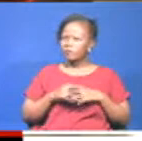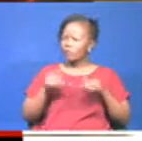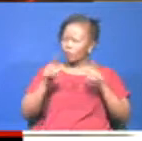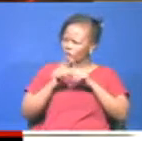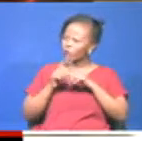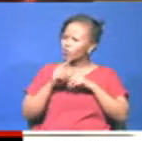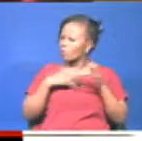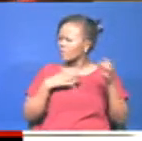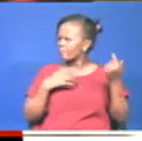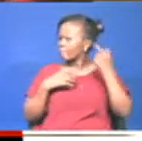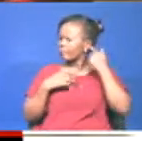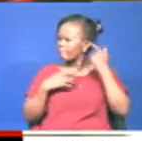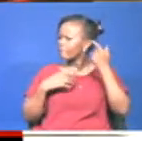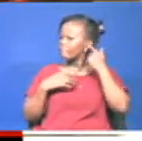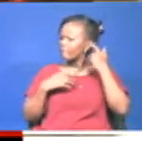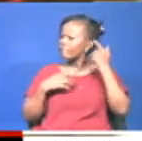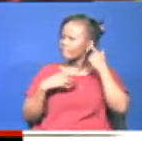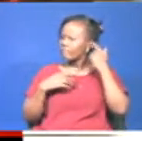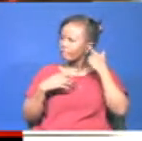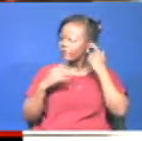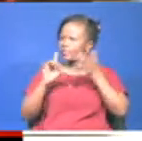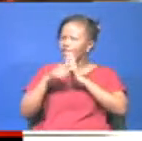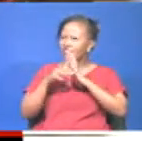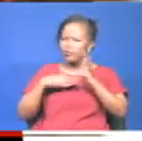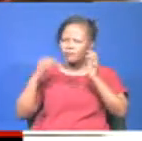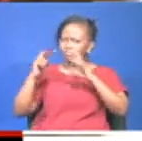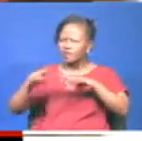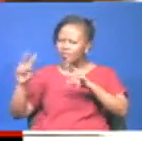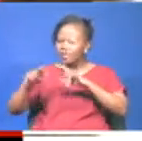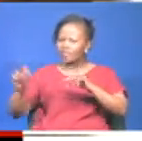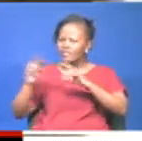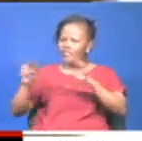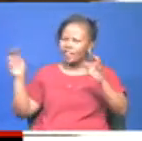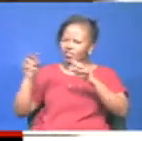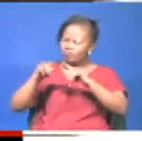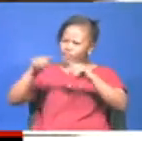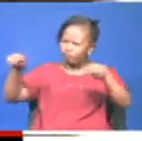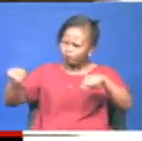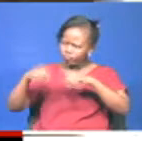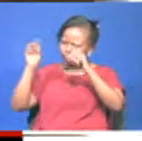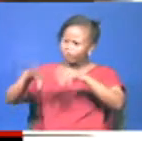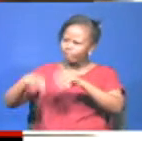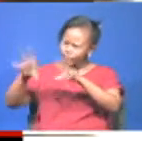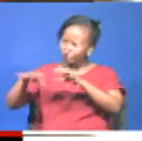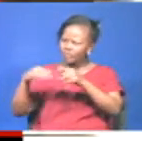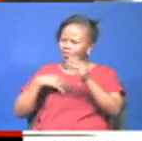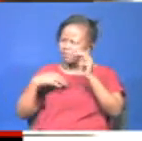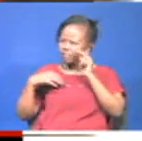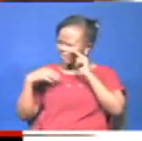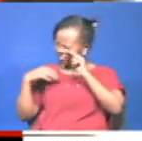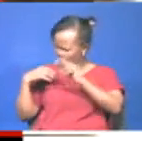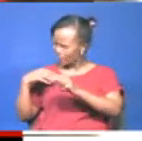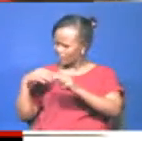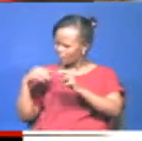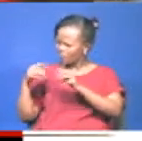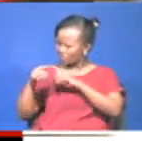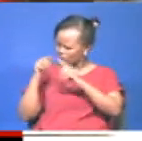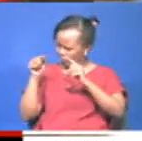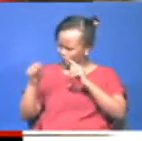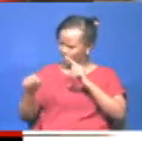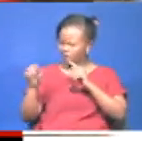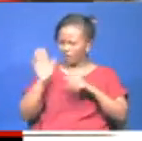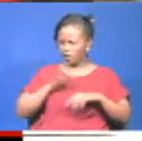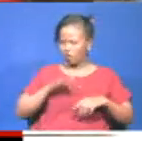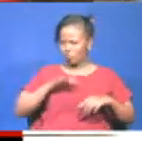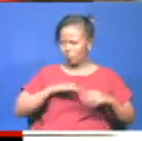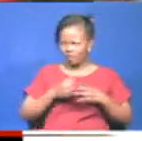tu. Niliposikia nikatafuta heshima, nikaenda nikaipata. Kayanga tazama nikajua hapa kazi imefanyika. Nikarudi.